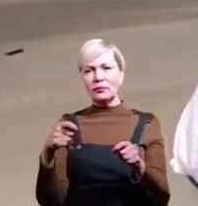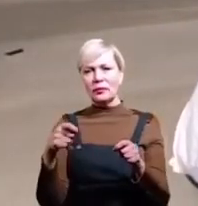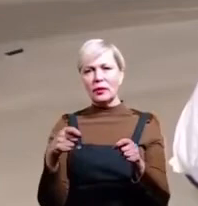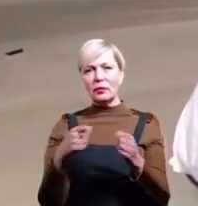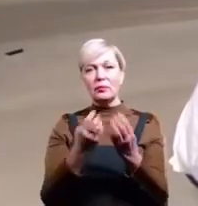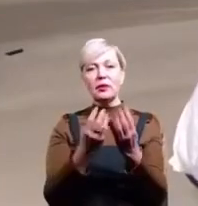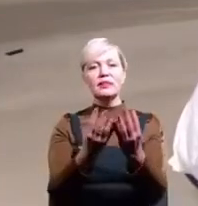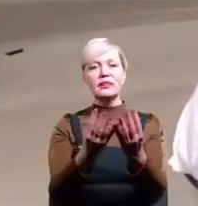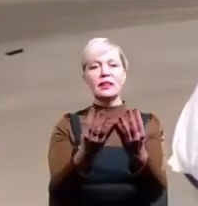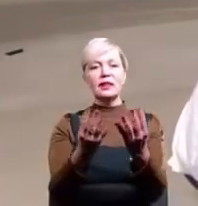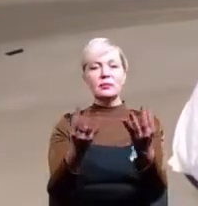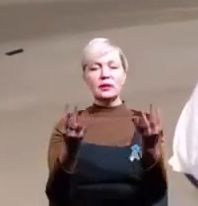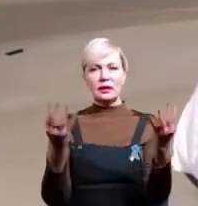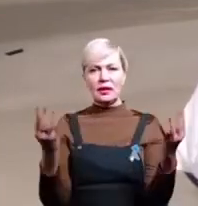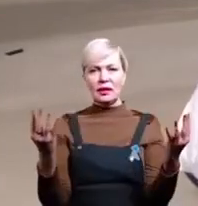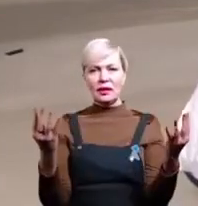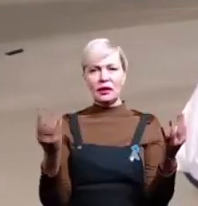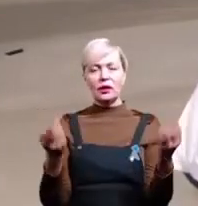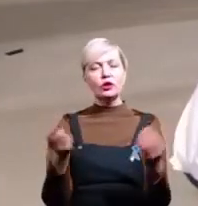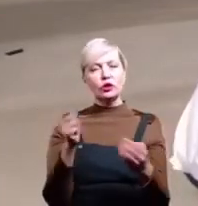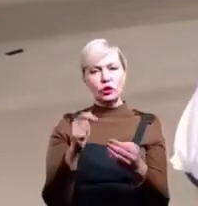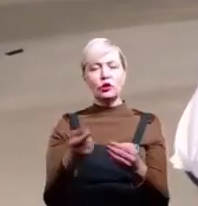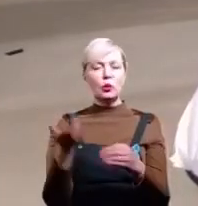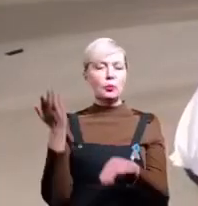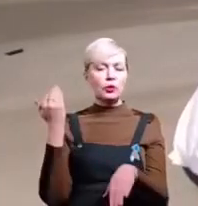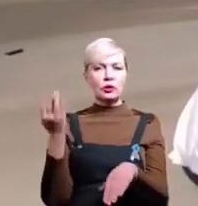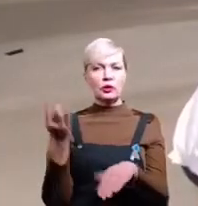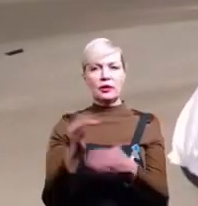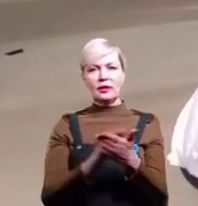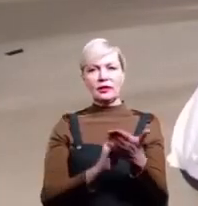линию. И то, что было в прошлый раз. Извините.